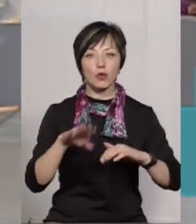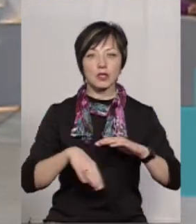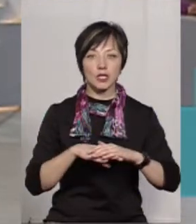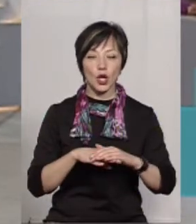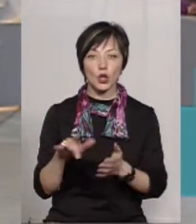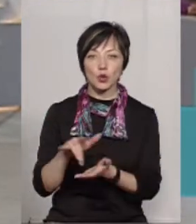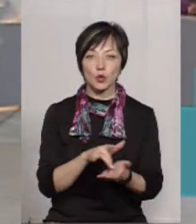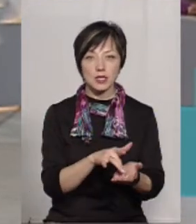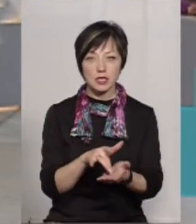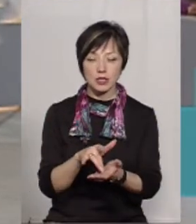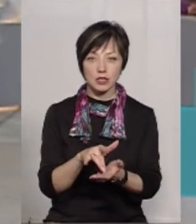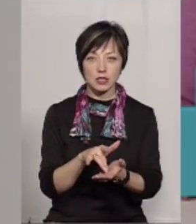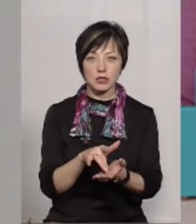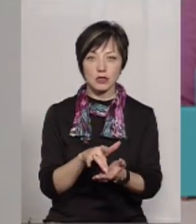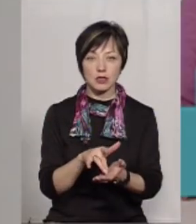Кам'янець-Подільський